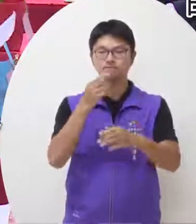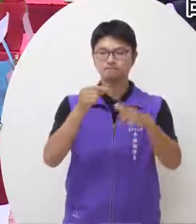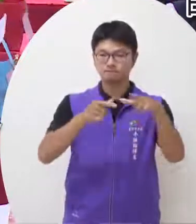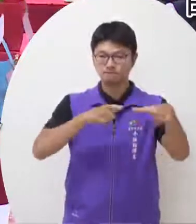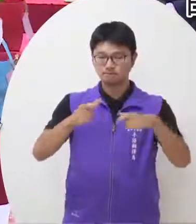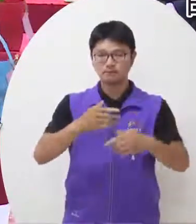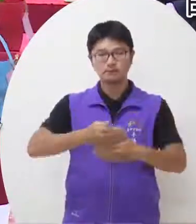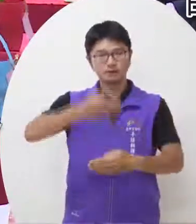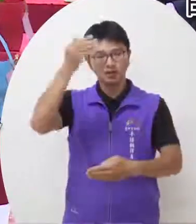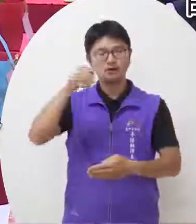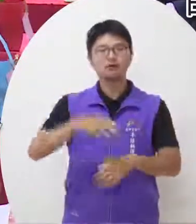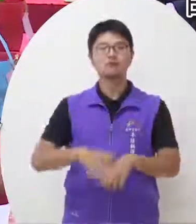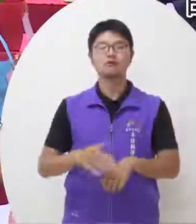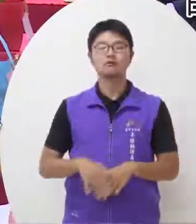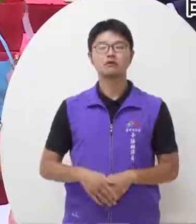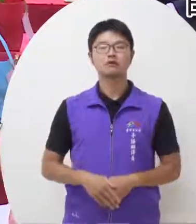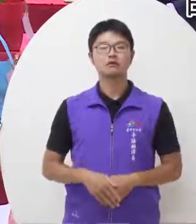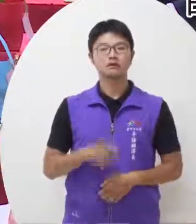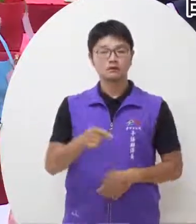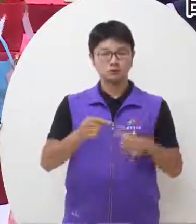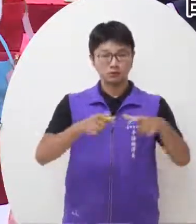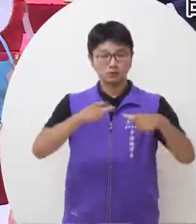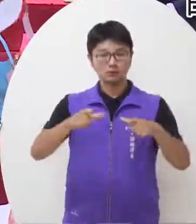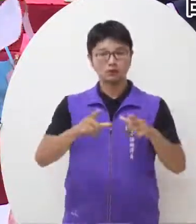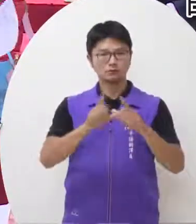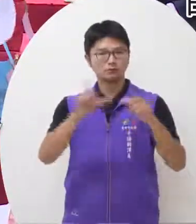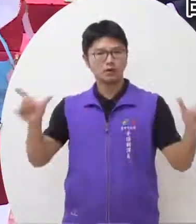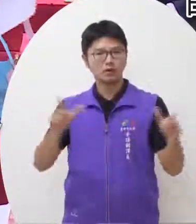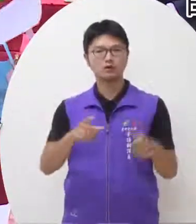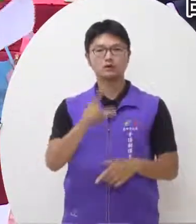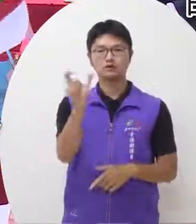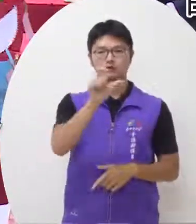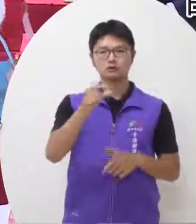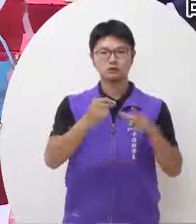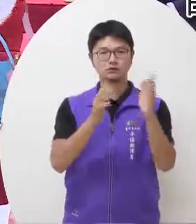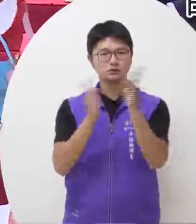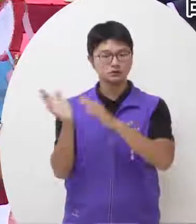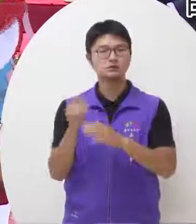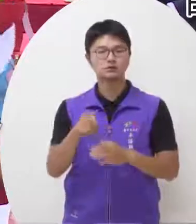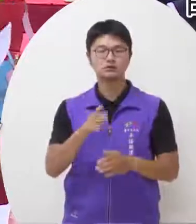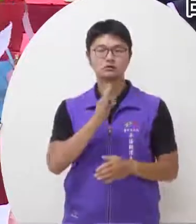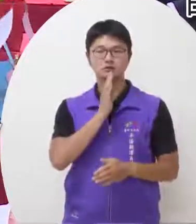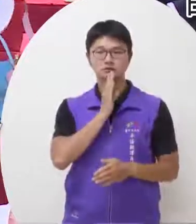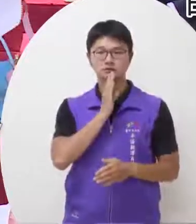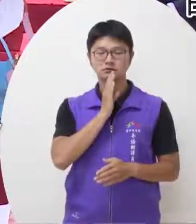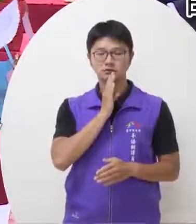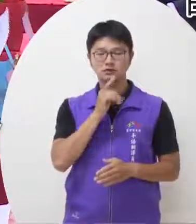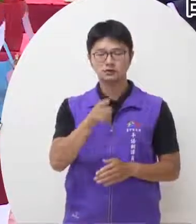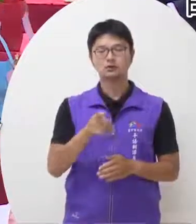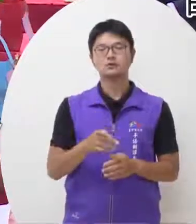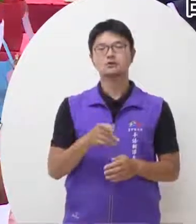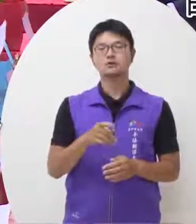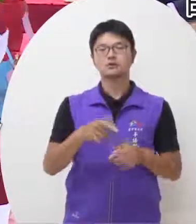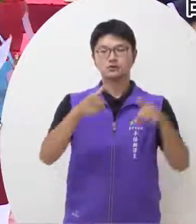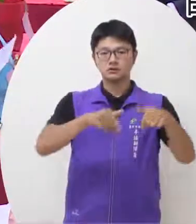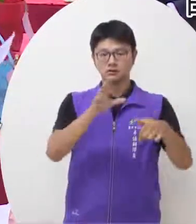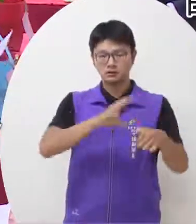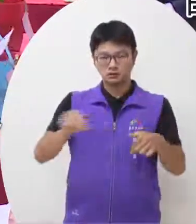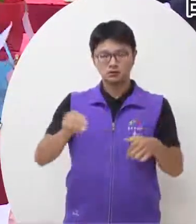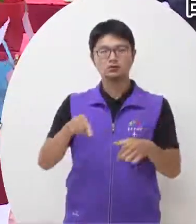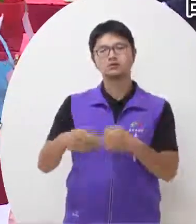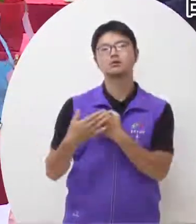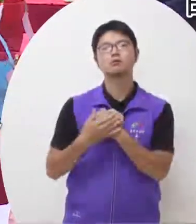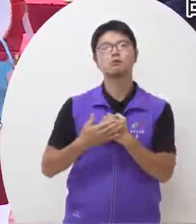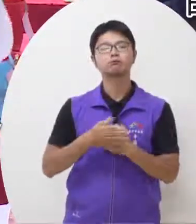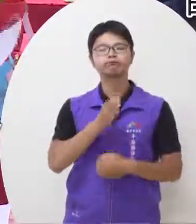地67公顷大的一个大公园，的确是我们台中都市之肺，也是我们西屯区之宝。那